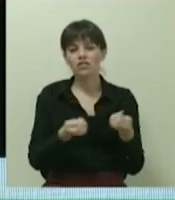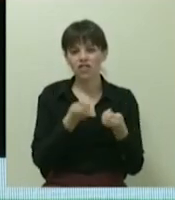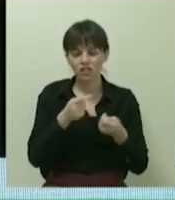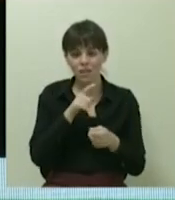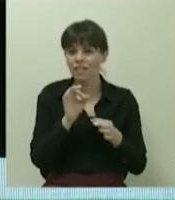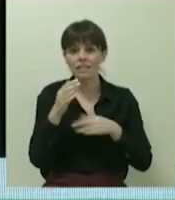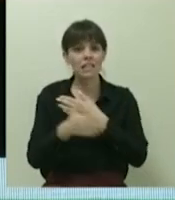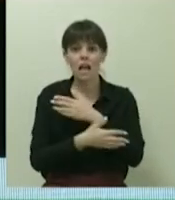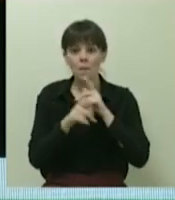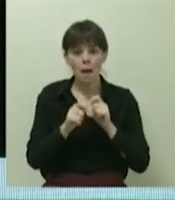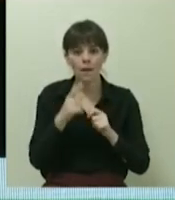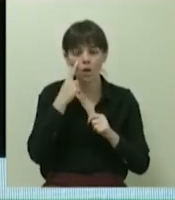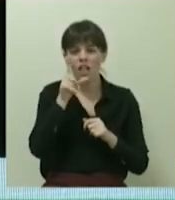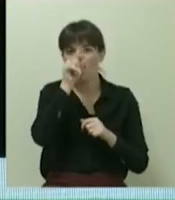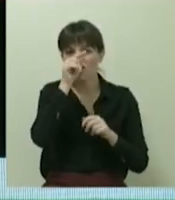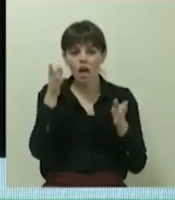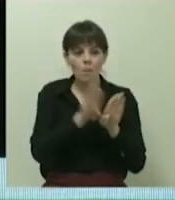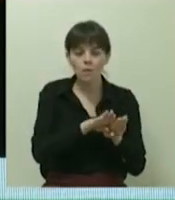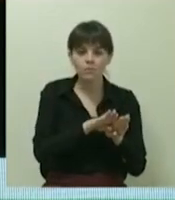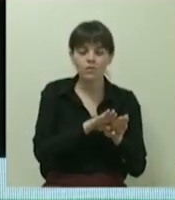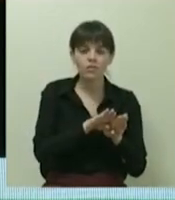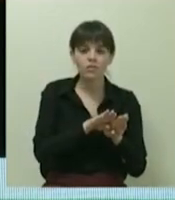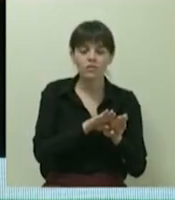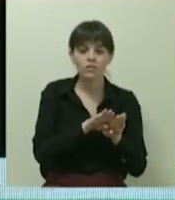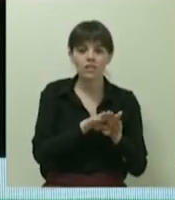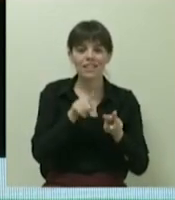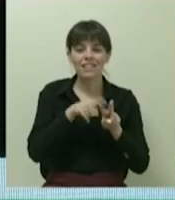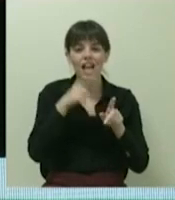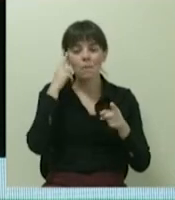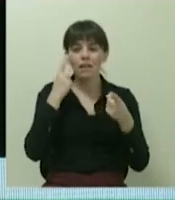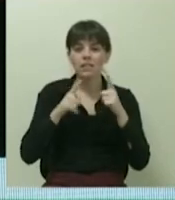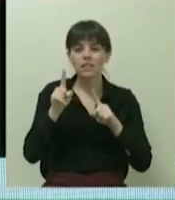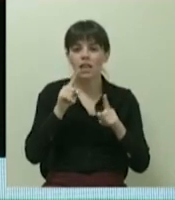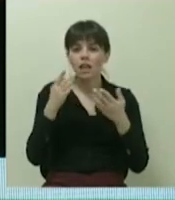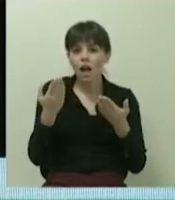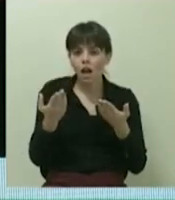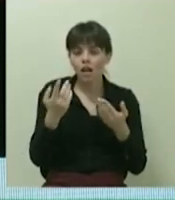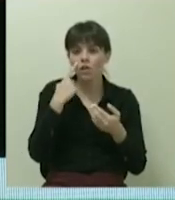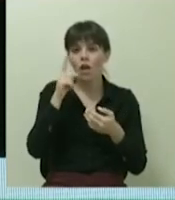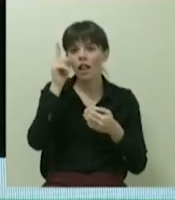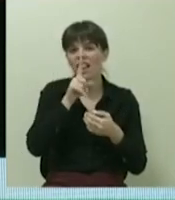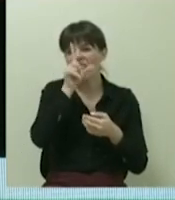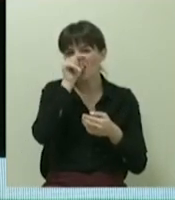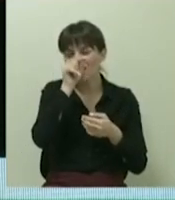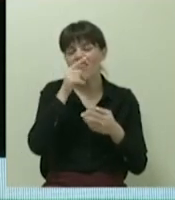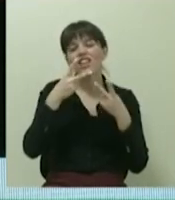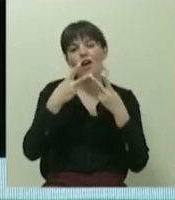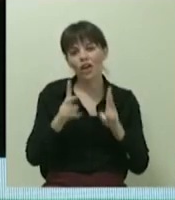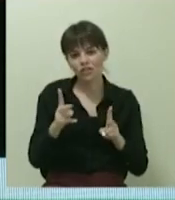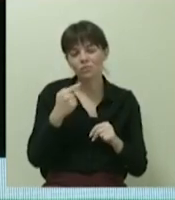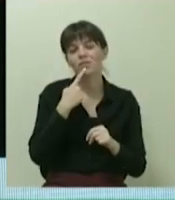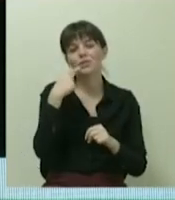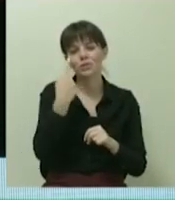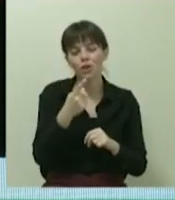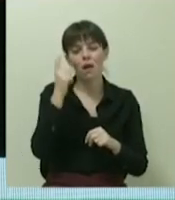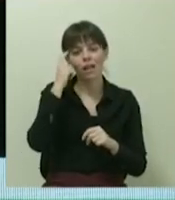nasıl yardım edebiliriz diye bir baktık Twitter kapatılmış. Yapay zeka falan yani o zaman önce Twitter'ın açılmasını söyleyelim. Aklımıza